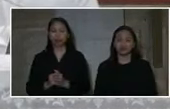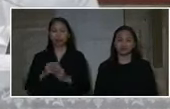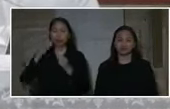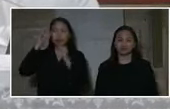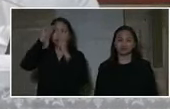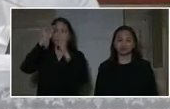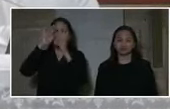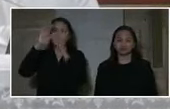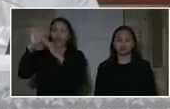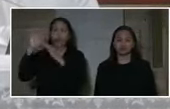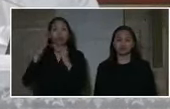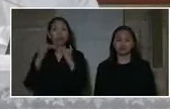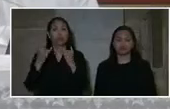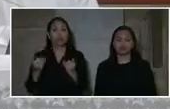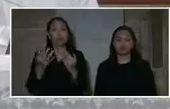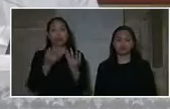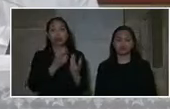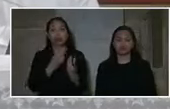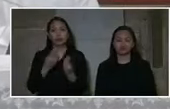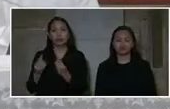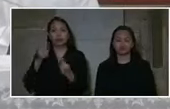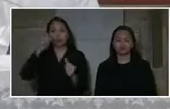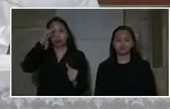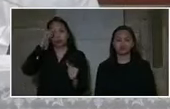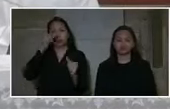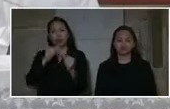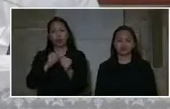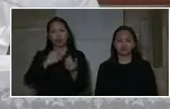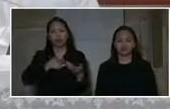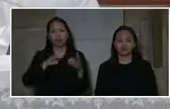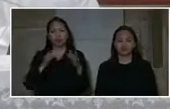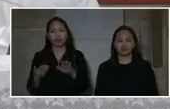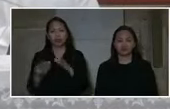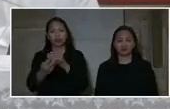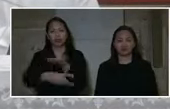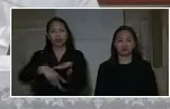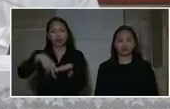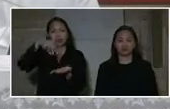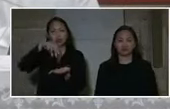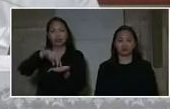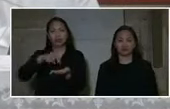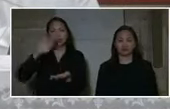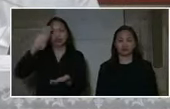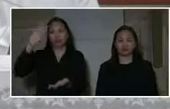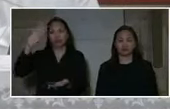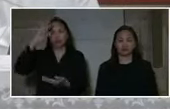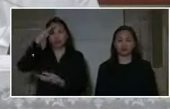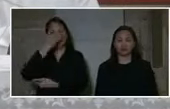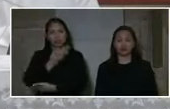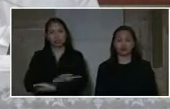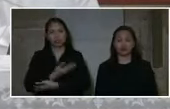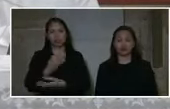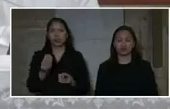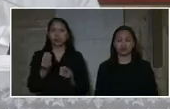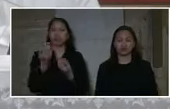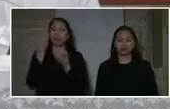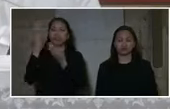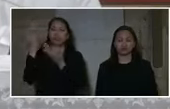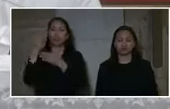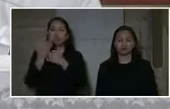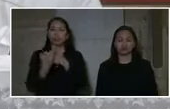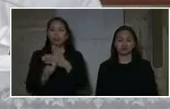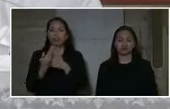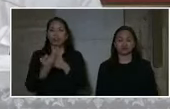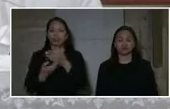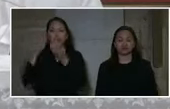Ama, ginagawa namin ngayon ang pag-alala sa pagkamatay at muling pagkabuhay ng iyong anak. Kaya tiniaalay namin sa iyo ang tinapay